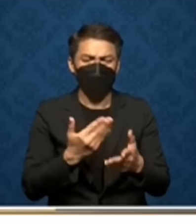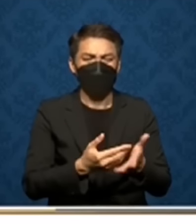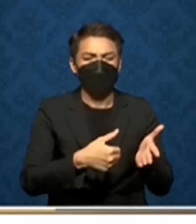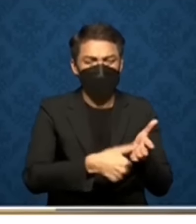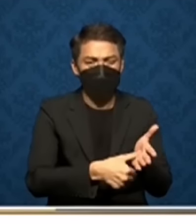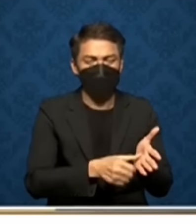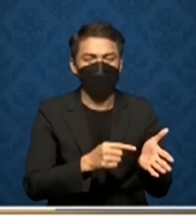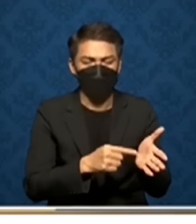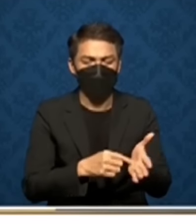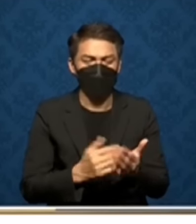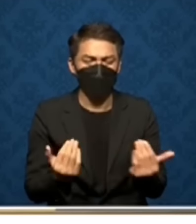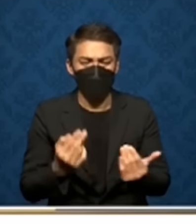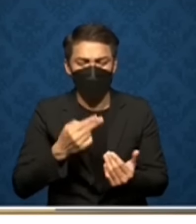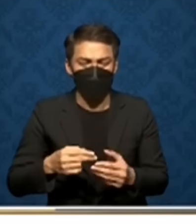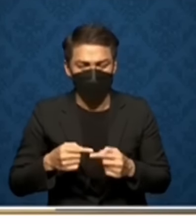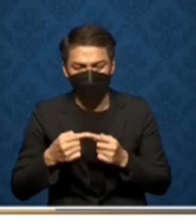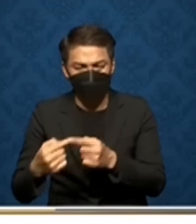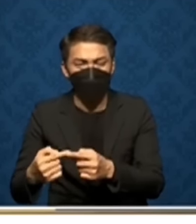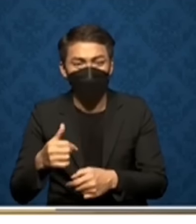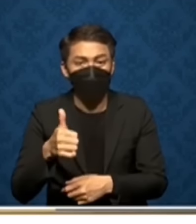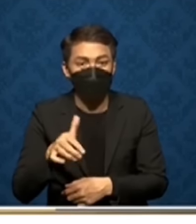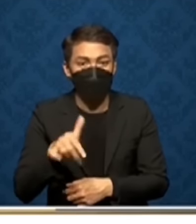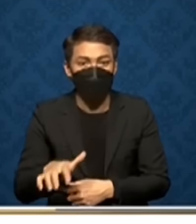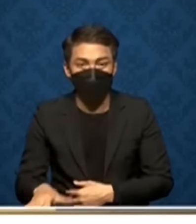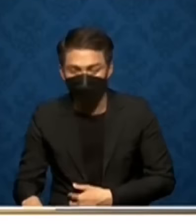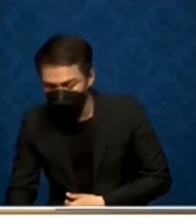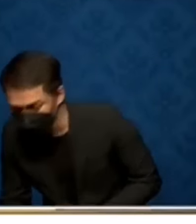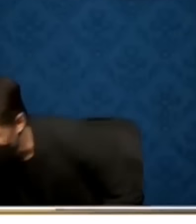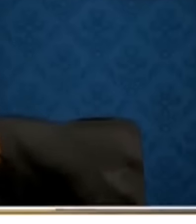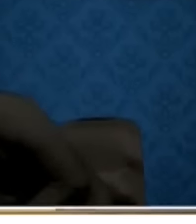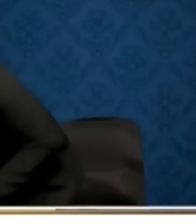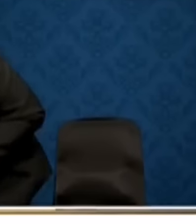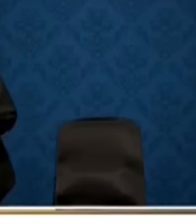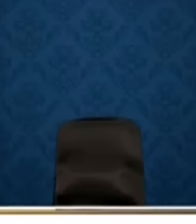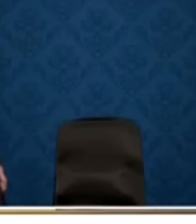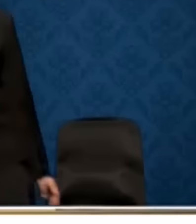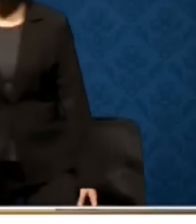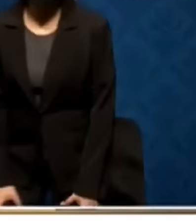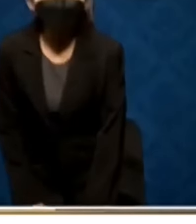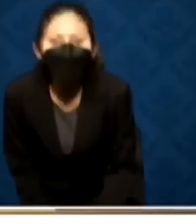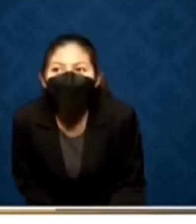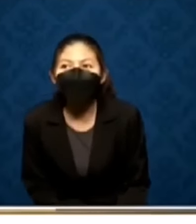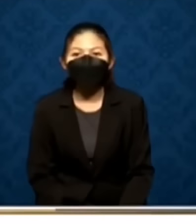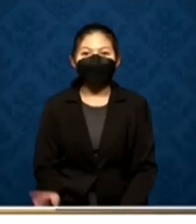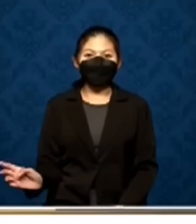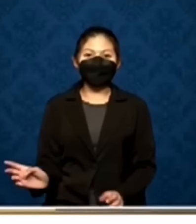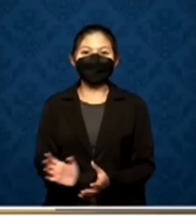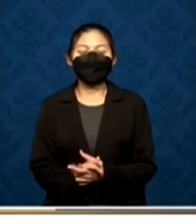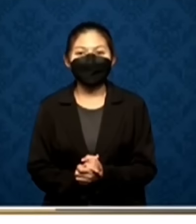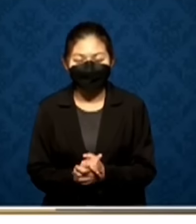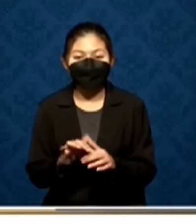ส.ไปดูงบการเงินขออนุญาตดูนิดหนึ่งนะธนาคารกรุงไทยธกส.กำไรเป็นหมื่นล้านตลอด